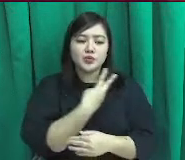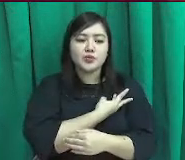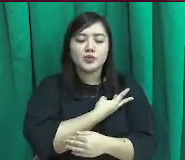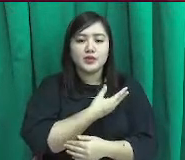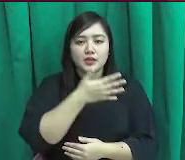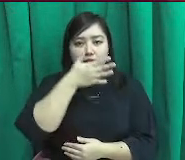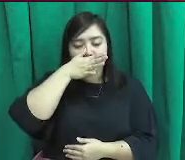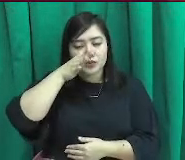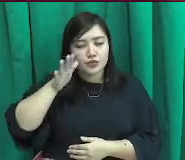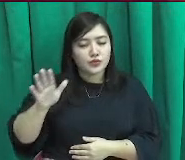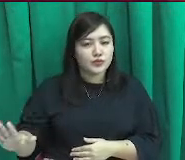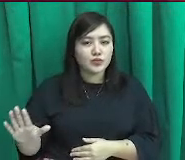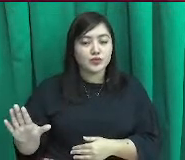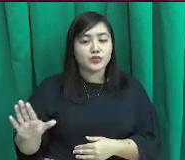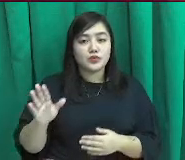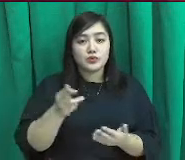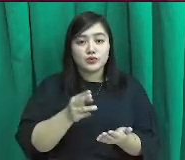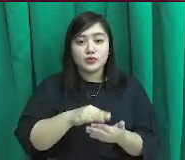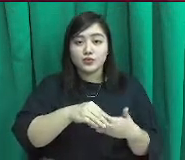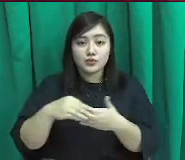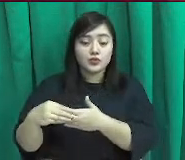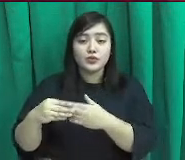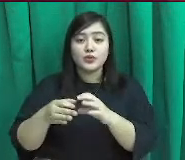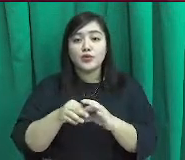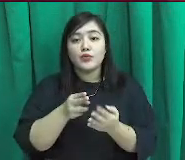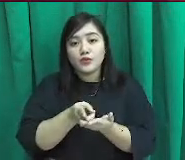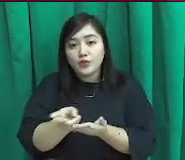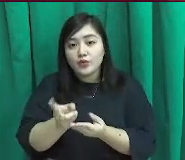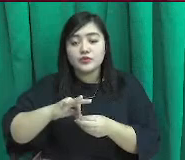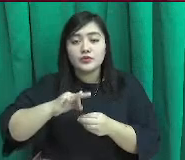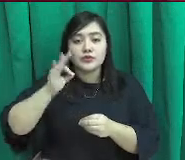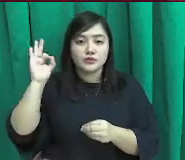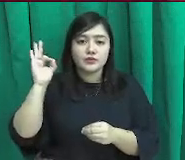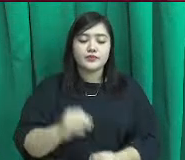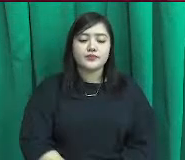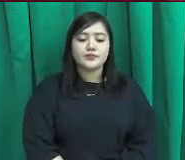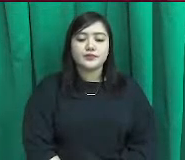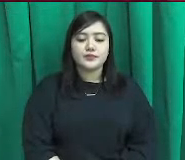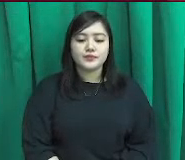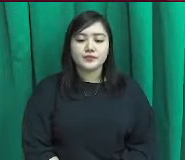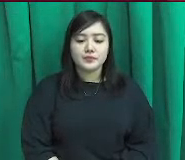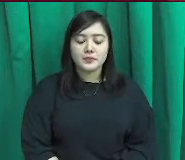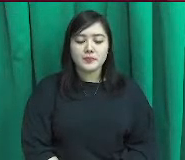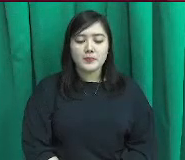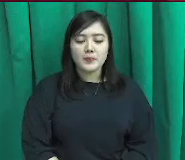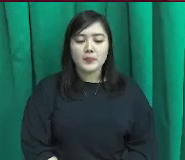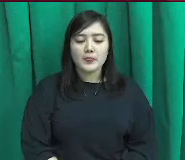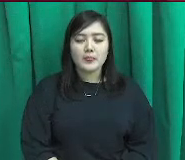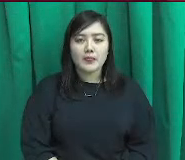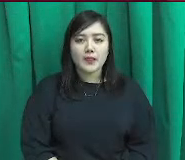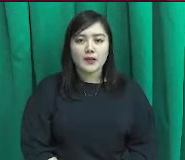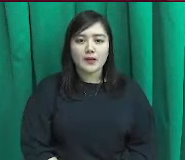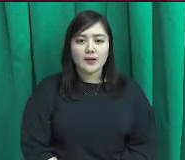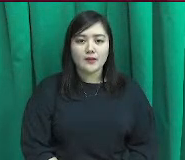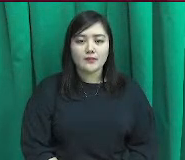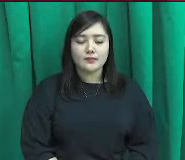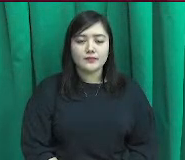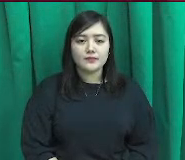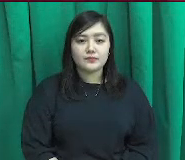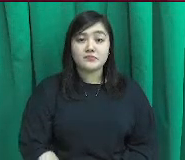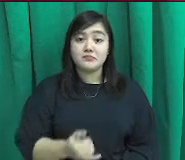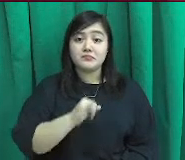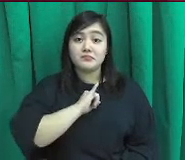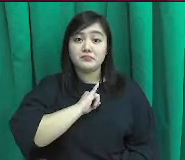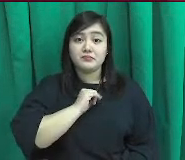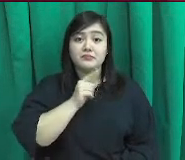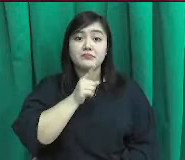yung paglilid ng Holy Spirit. Dahil marami, ako po, aaminin ko yun, mismo sa sarili ko, dahil